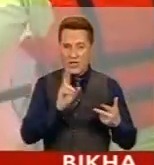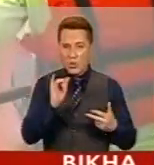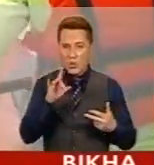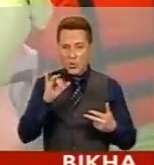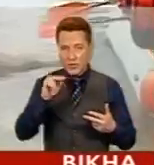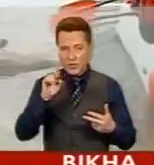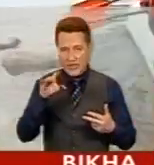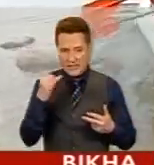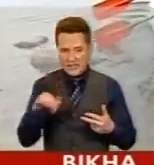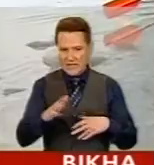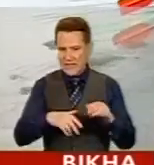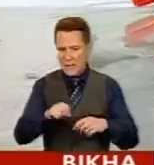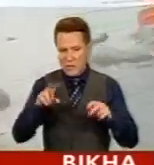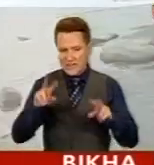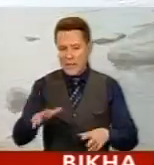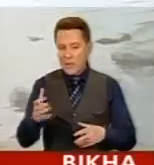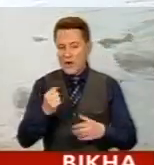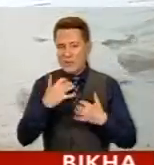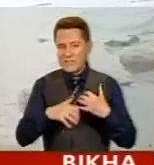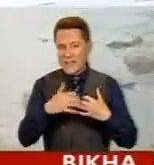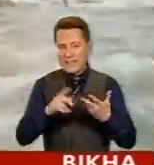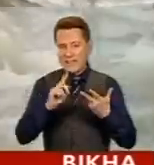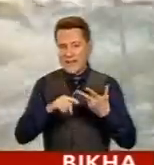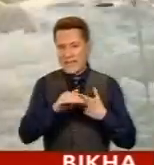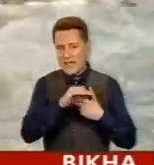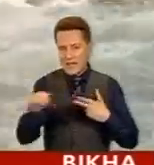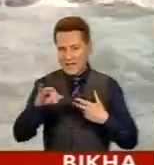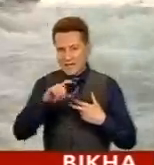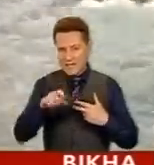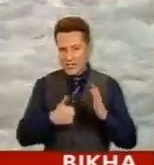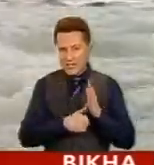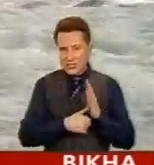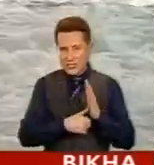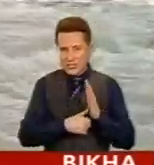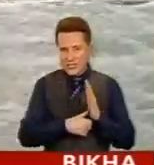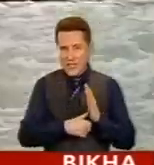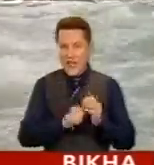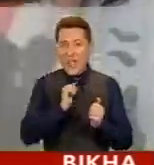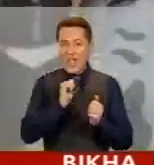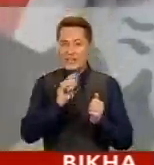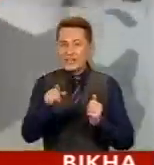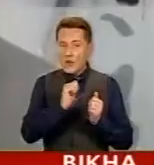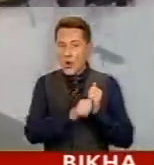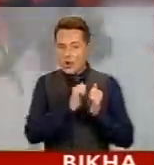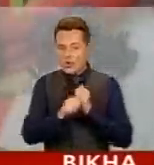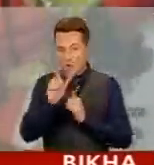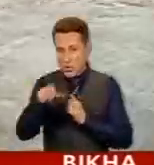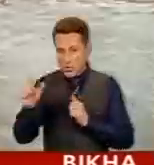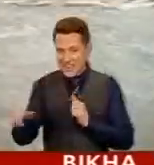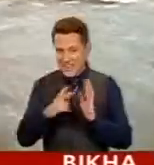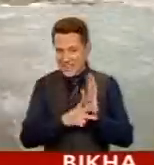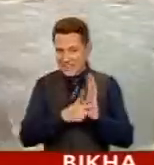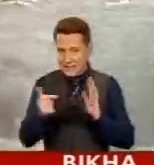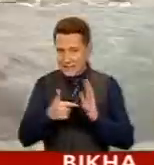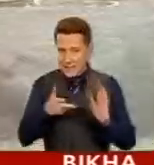для професіоналів. Ми беремо середній, 3-й рівень із 6. Наш коштує 80 гривень з людини. Держитесь, держитесь, прямо